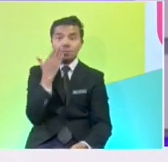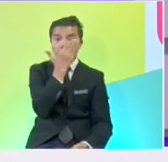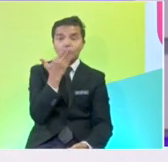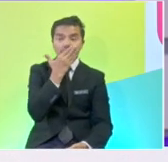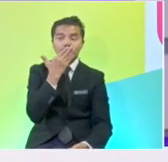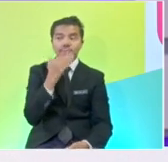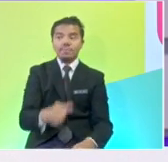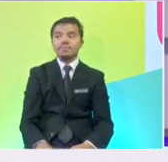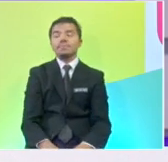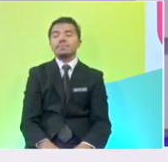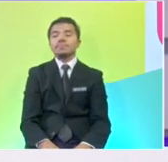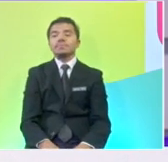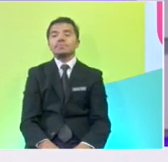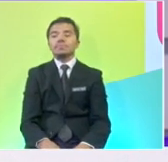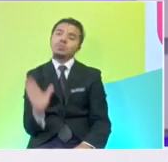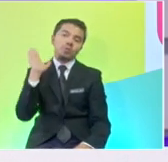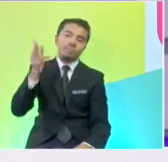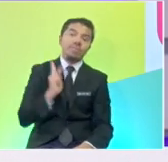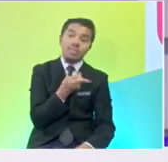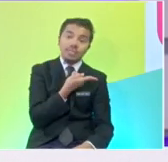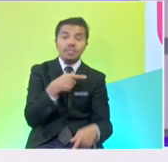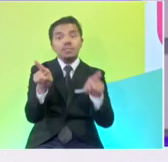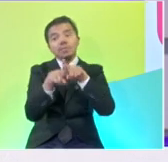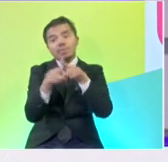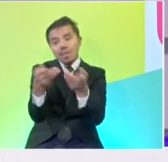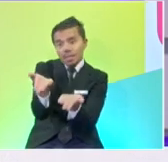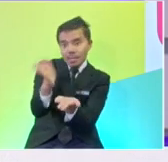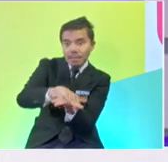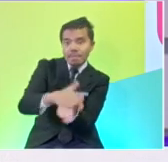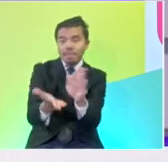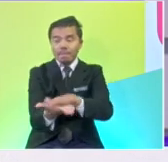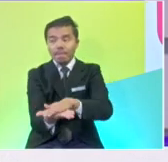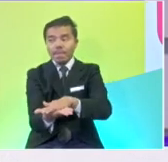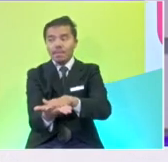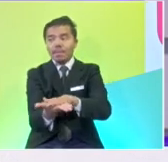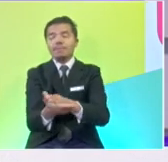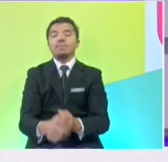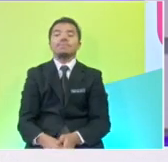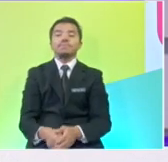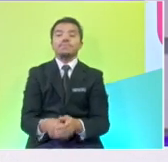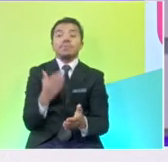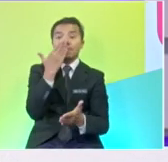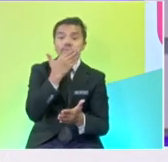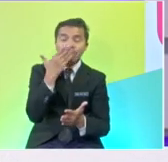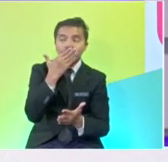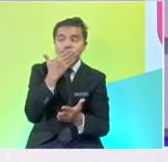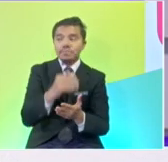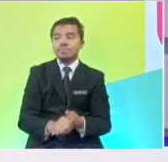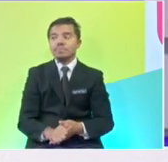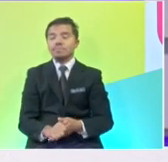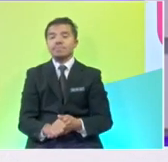Mari kita sama-sama lipat kan memancing kemudian kita masukkan